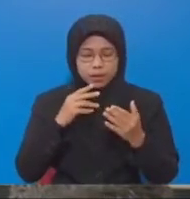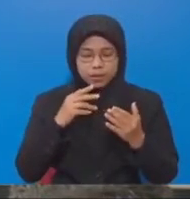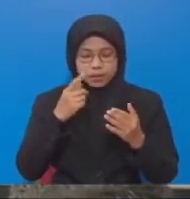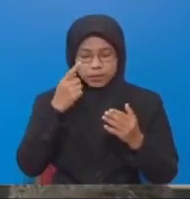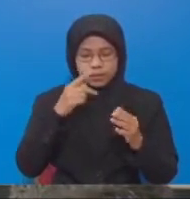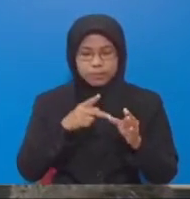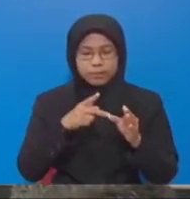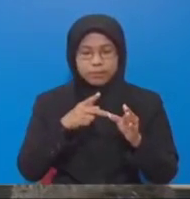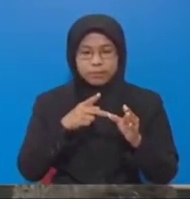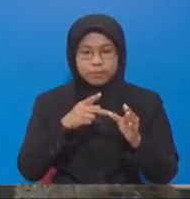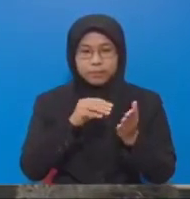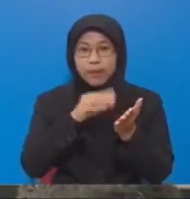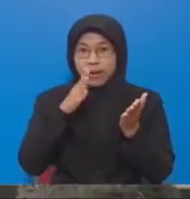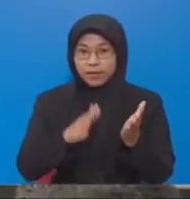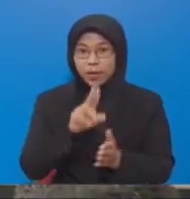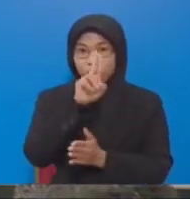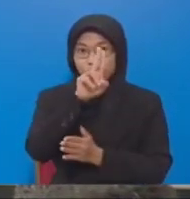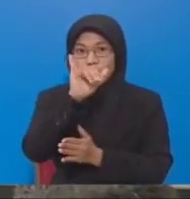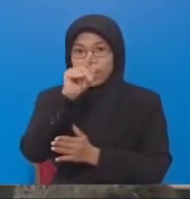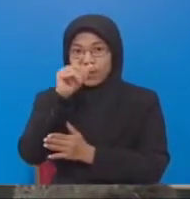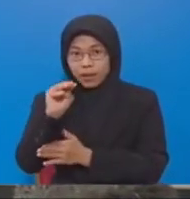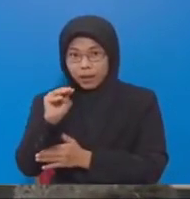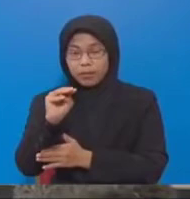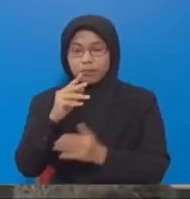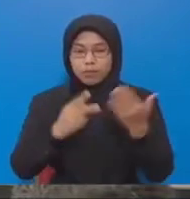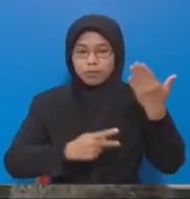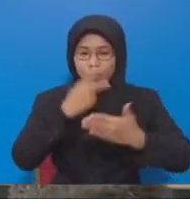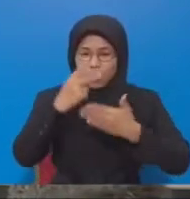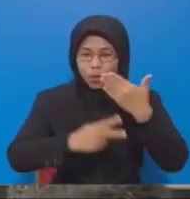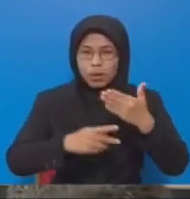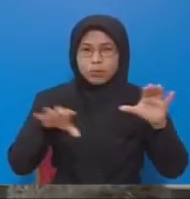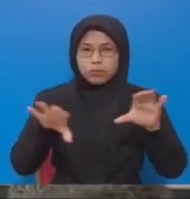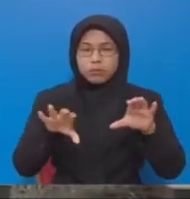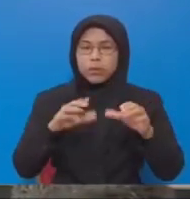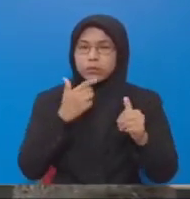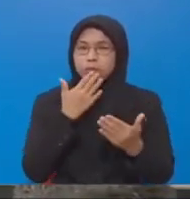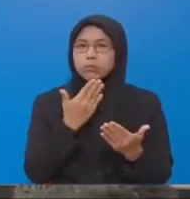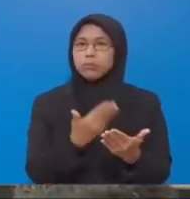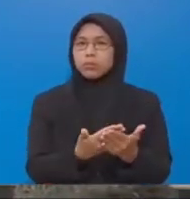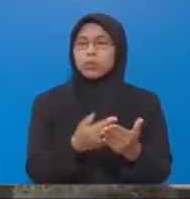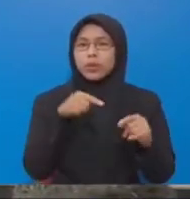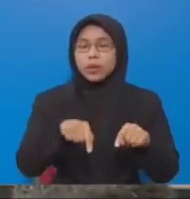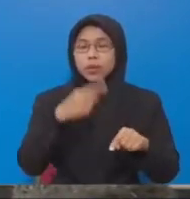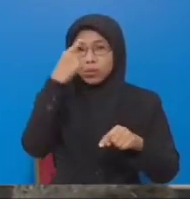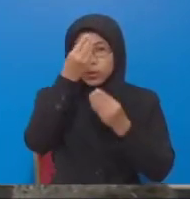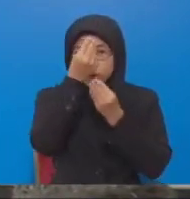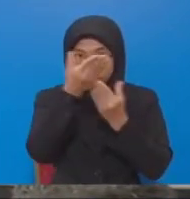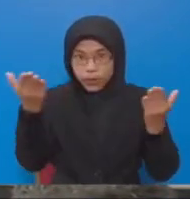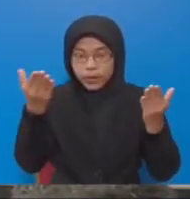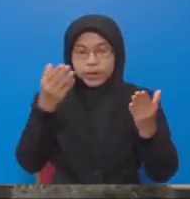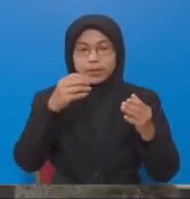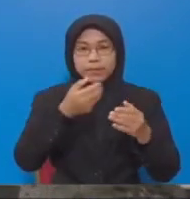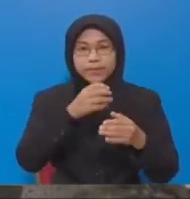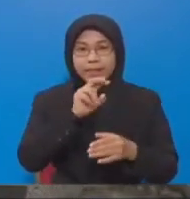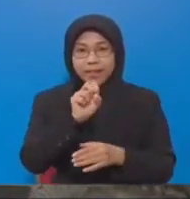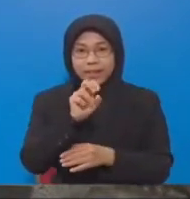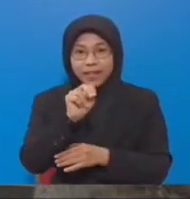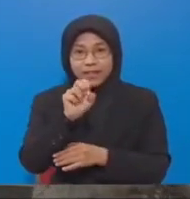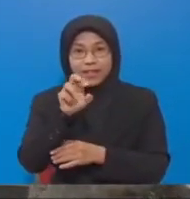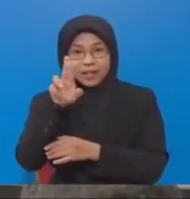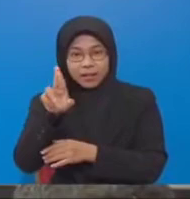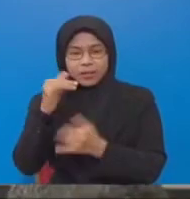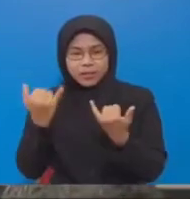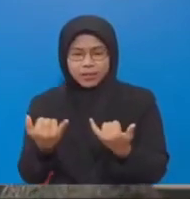dalam Tik Tok mereka program-program kazemai keadaan your cukup baik tapi untuk malu main yang bermakna the Kementerian belum